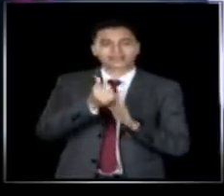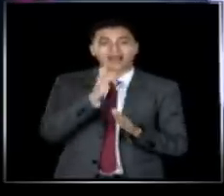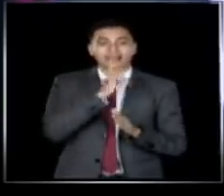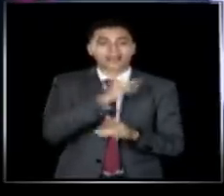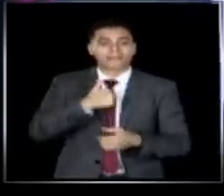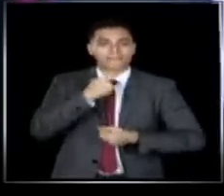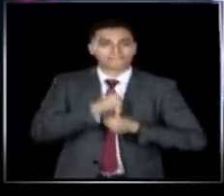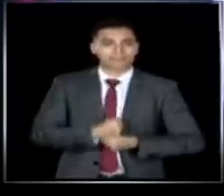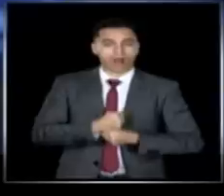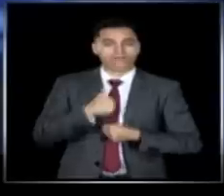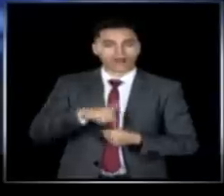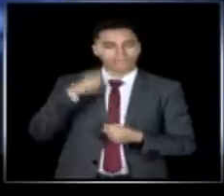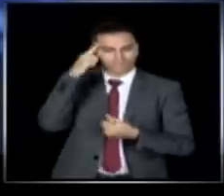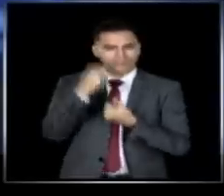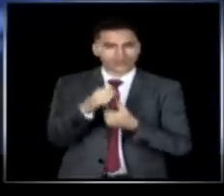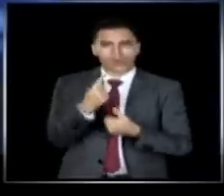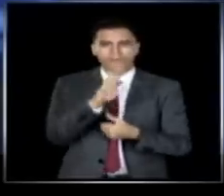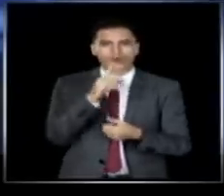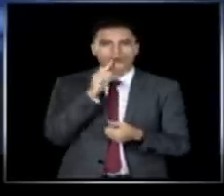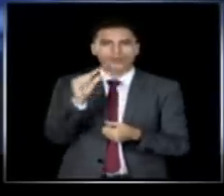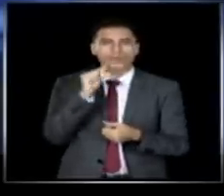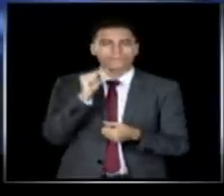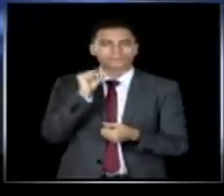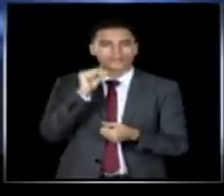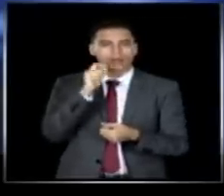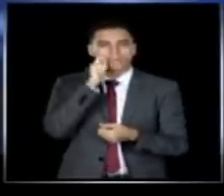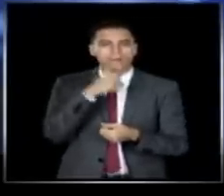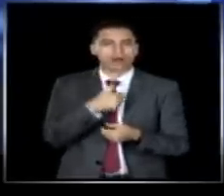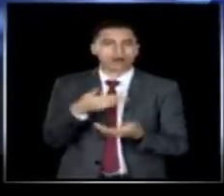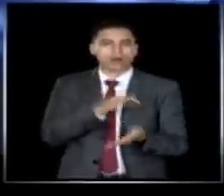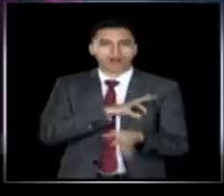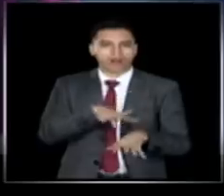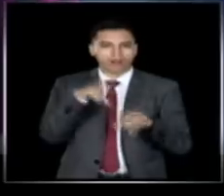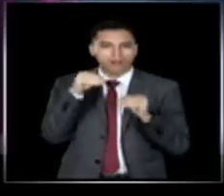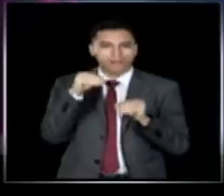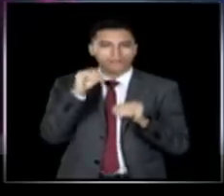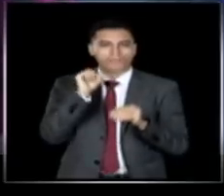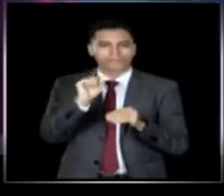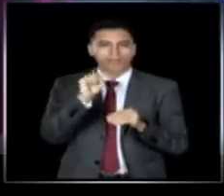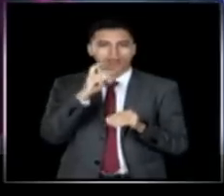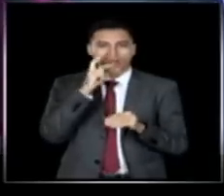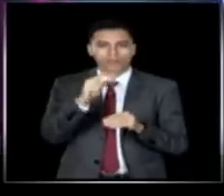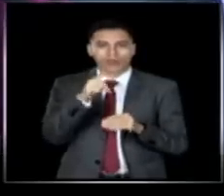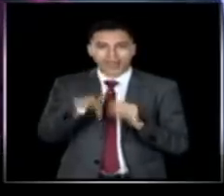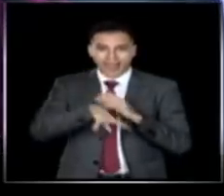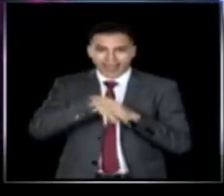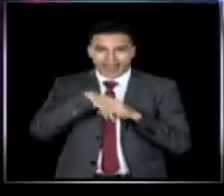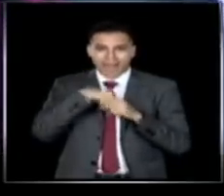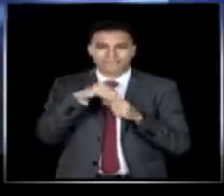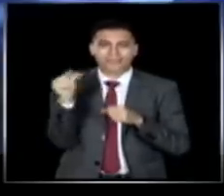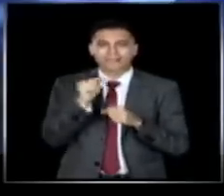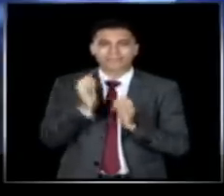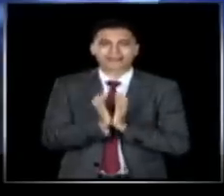هنا بفتكر حاجة واحدة بس، بفتكر جملة الأديب الراحل عبد التواب يوسف لما قال لي اعمل الكاس لمين